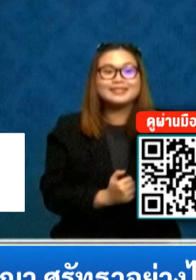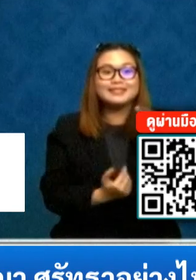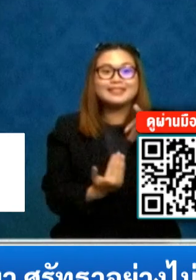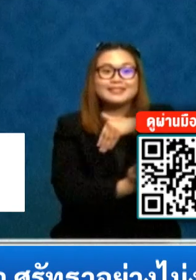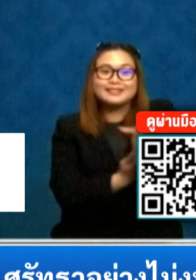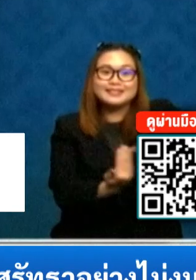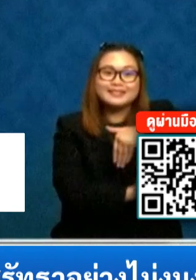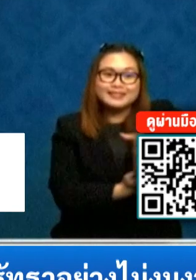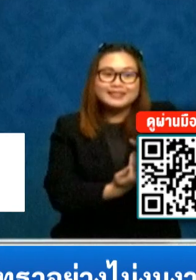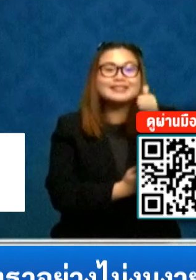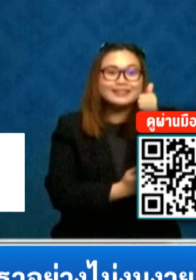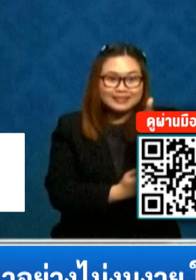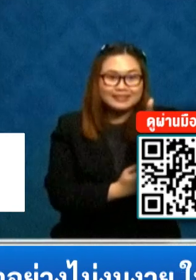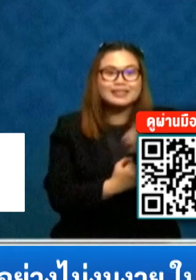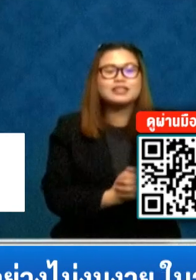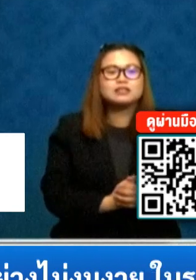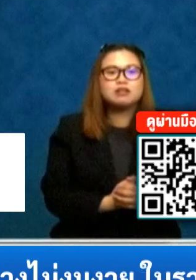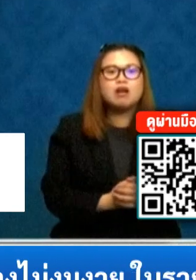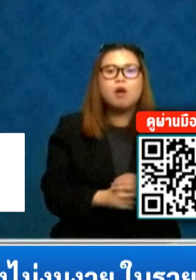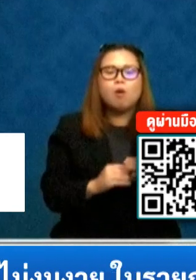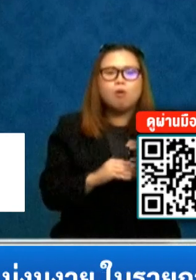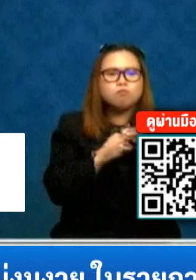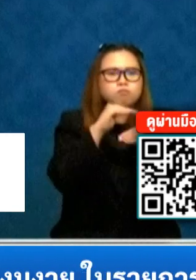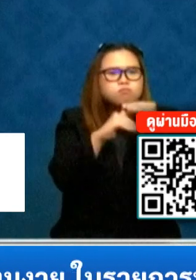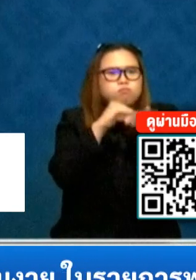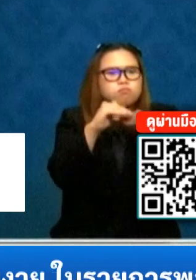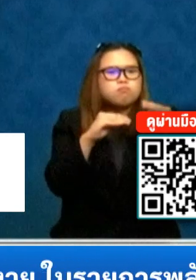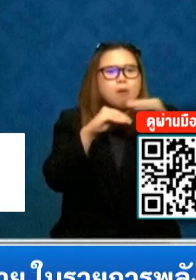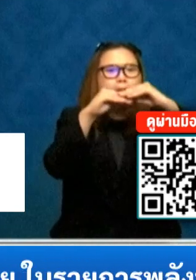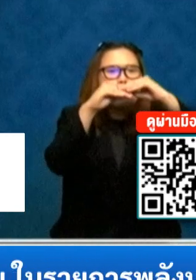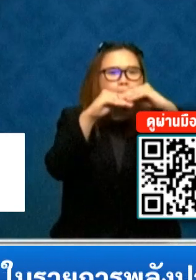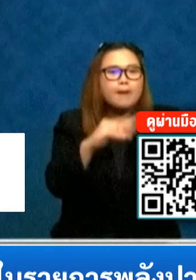ขึ้นโดยให้มี GDP โตขึ้นปีละ 5%